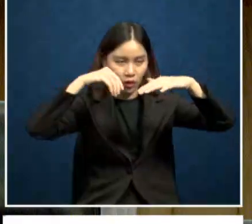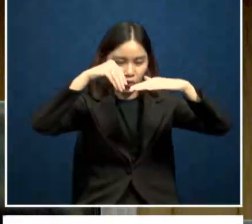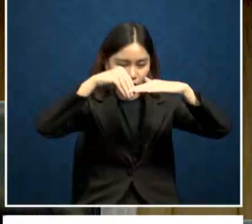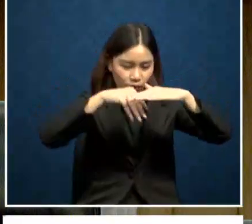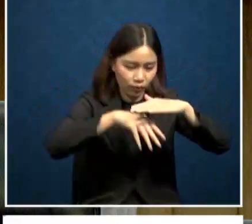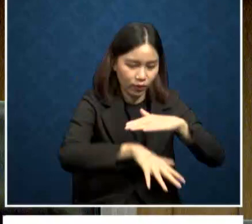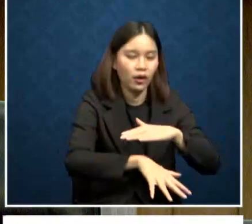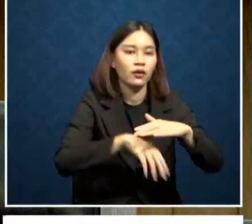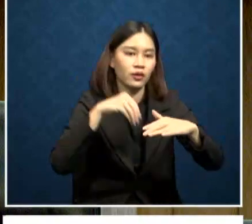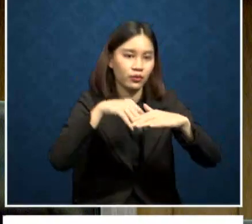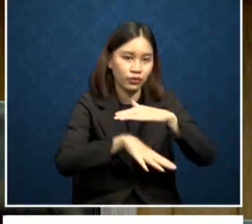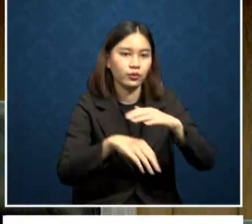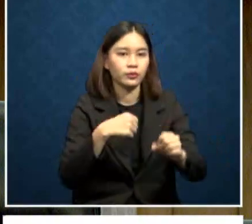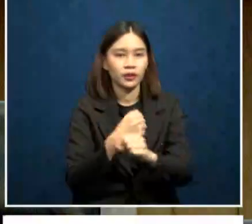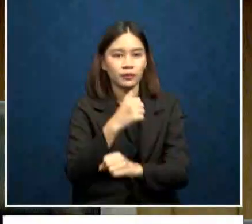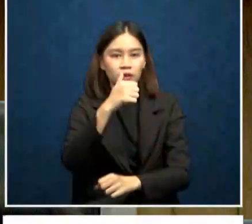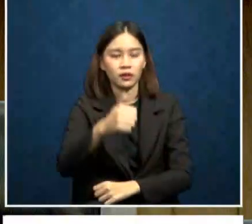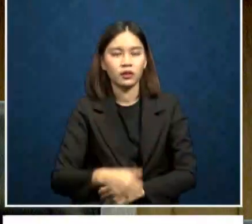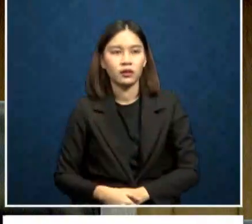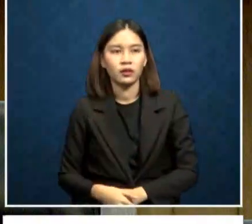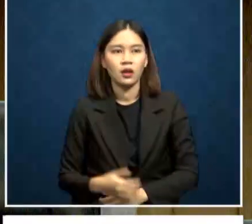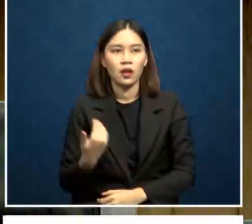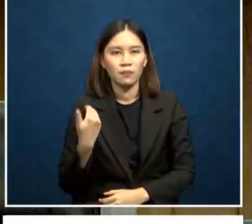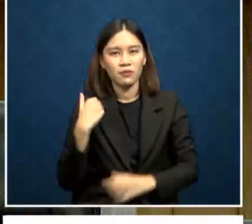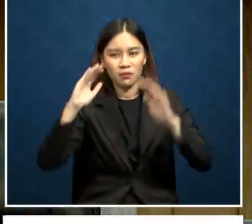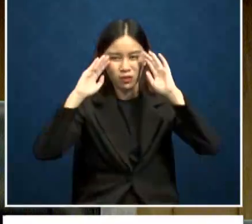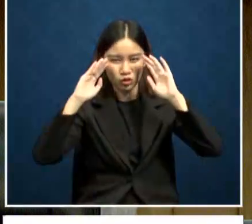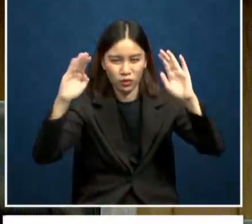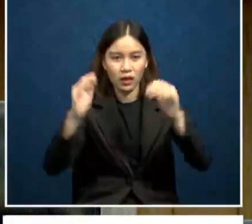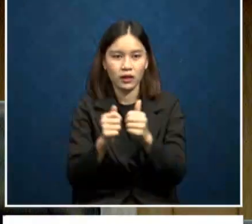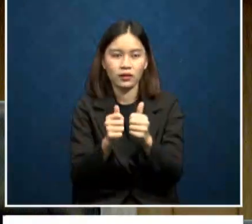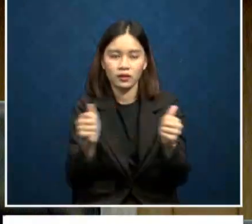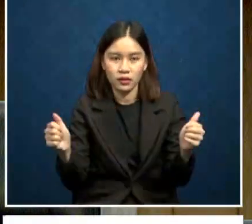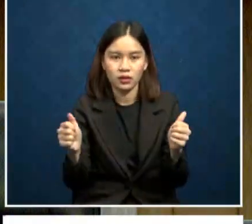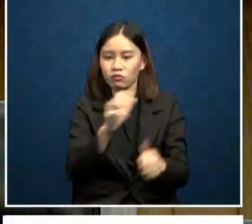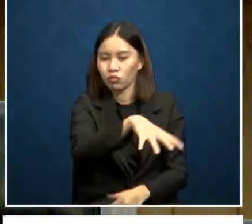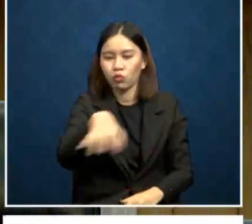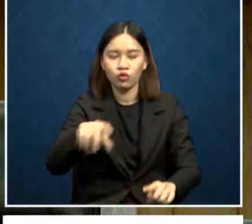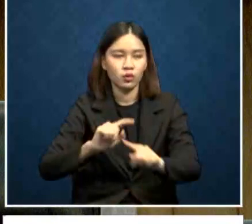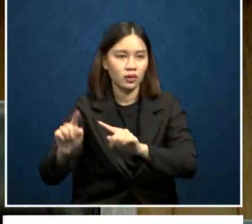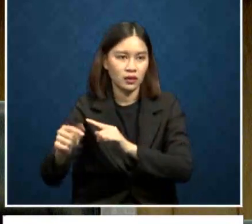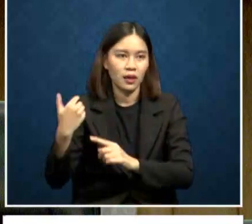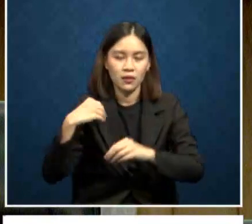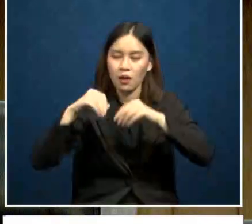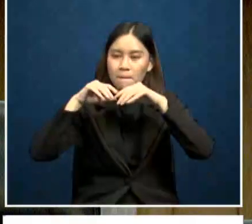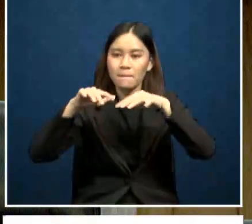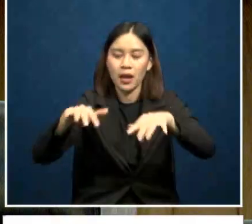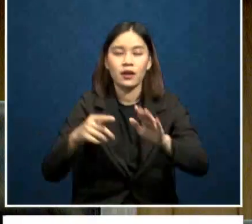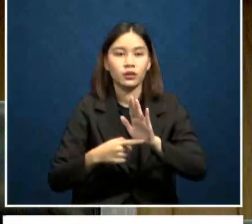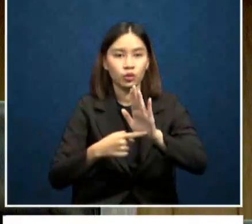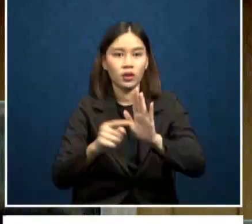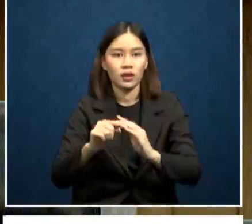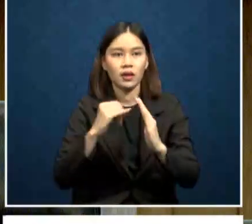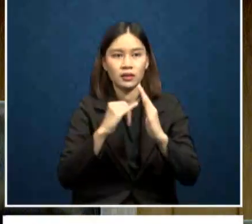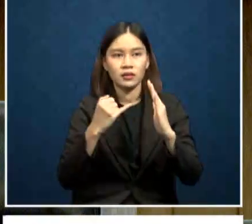ผิวดินเนี่ยได้ดีขึ้นเราก็มีบทเรียนที่ดีๆในหลายแห่งมีการเผยแพร่อย่างเช่นที่